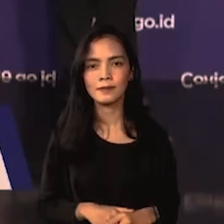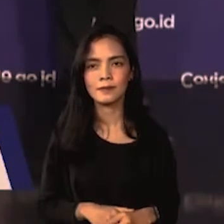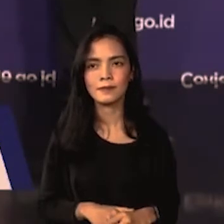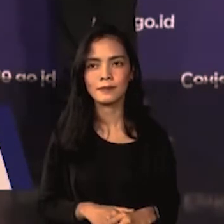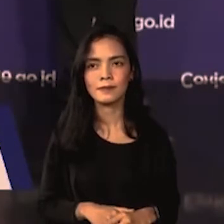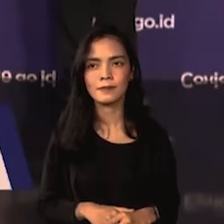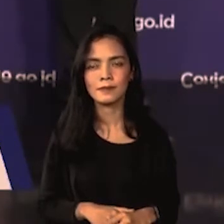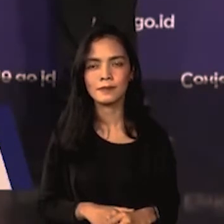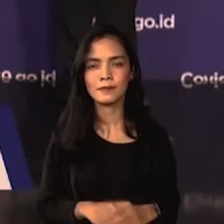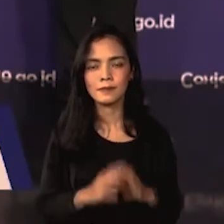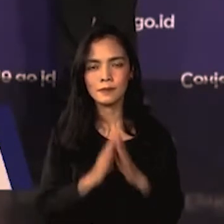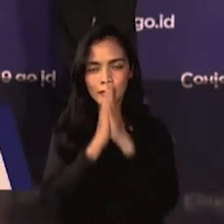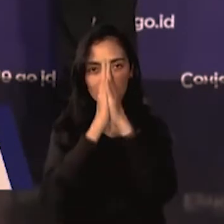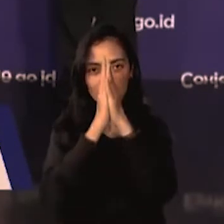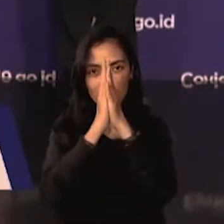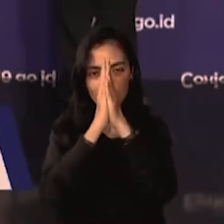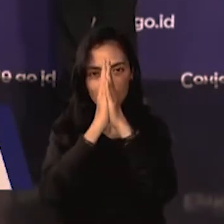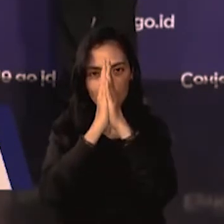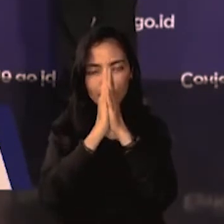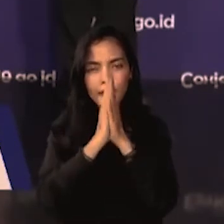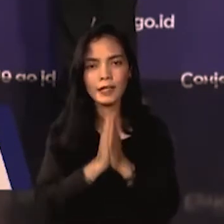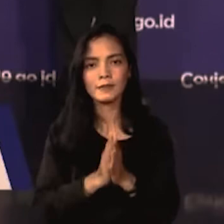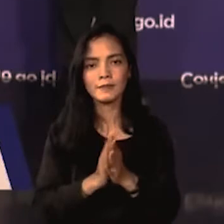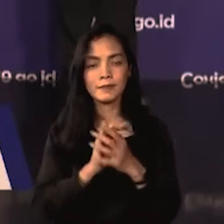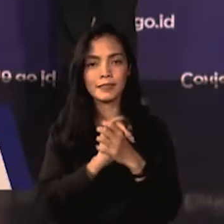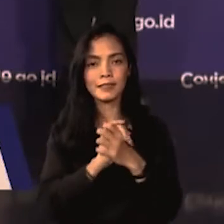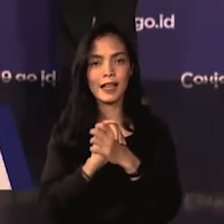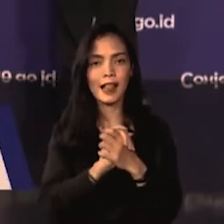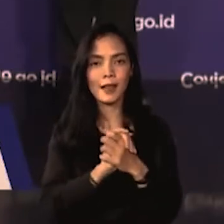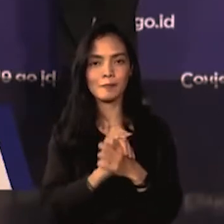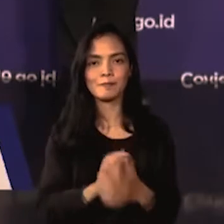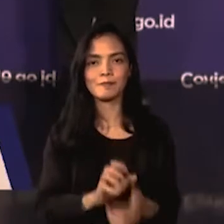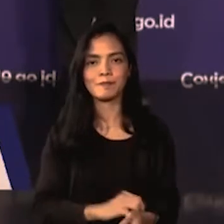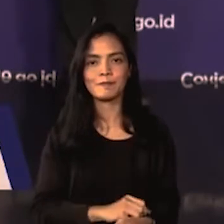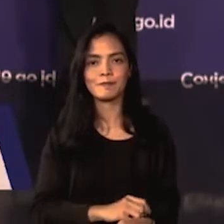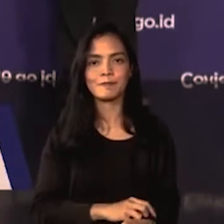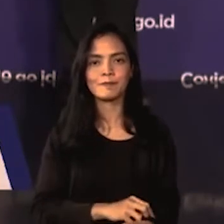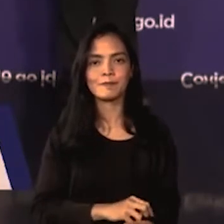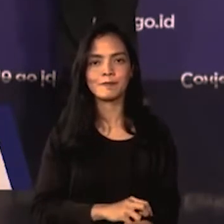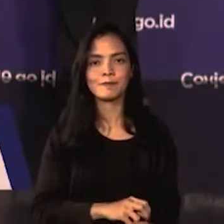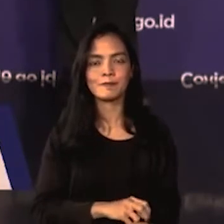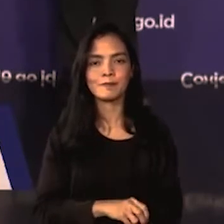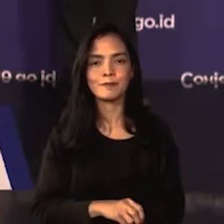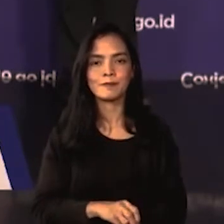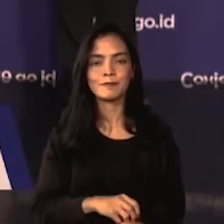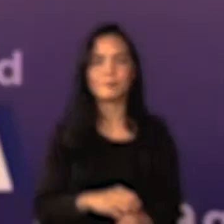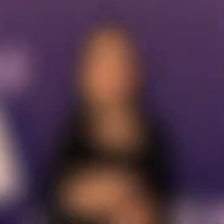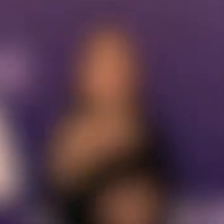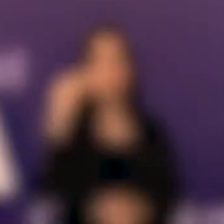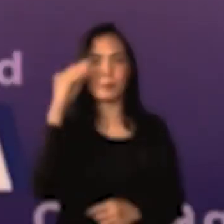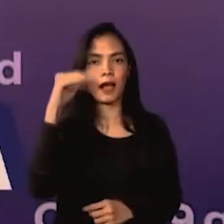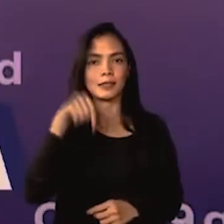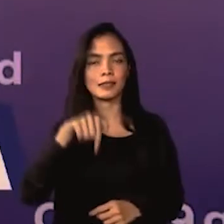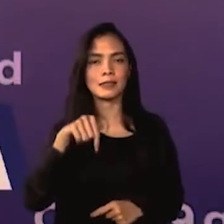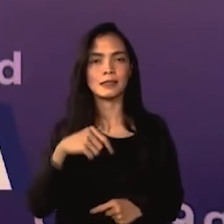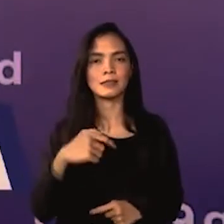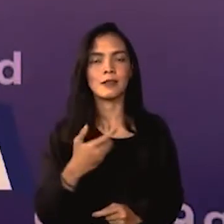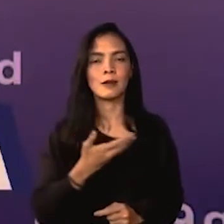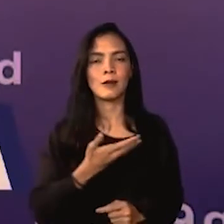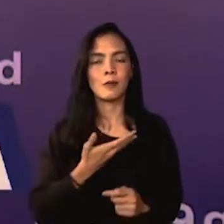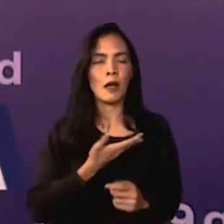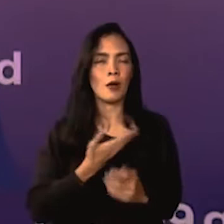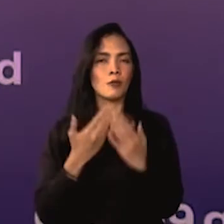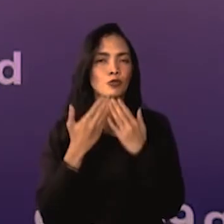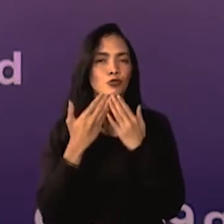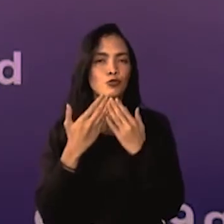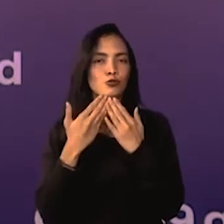Saya di budaya, namo budaya, salam sejahtera untuk kita semua. Pada pagi hari ini kita